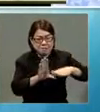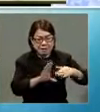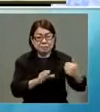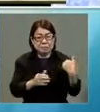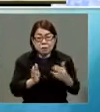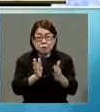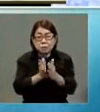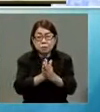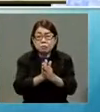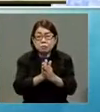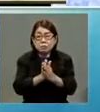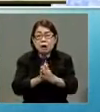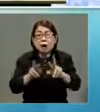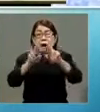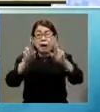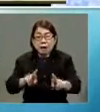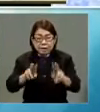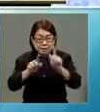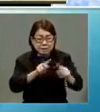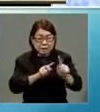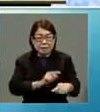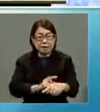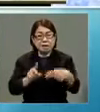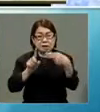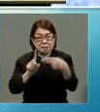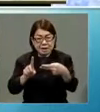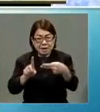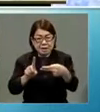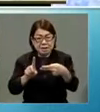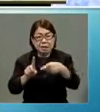เนี่ยร้านค้านะครับ